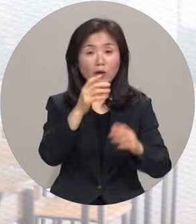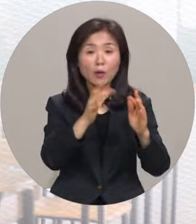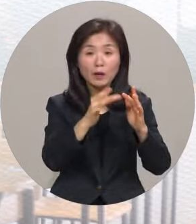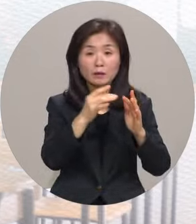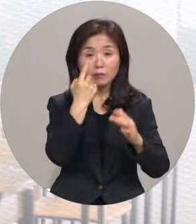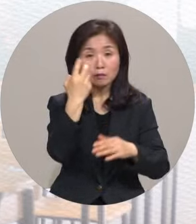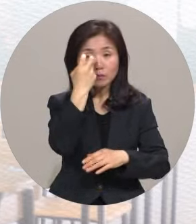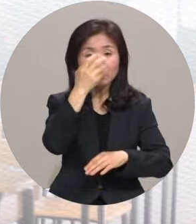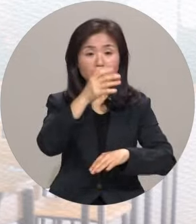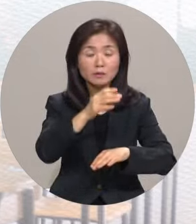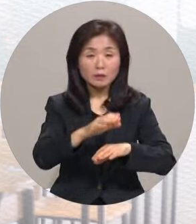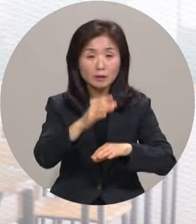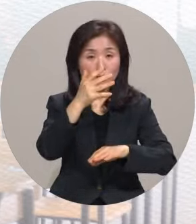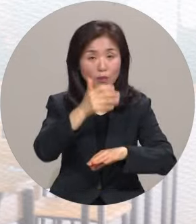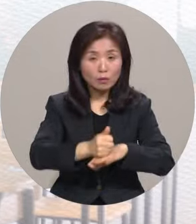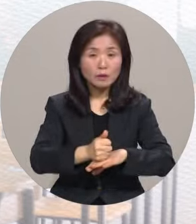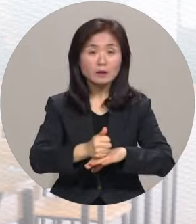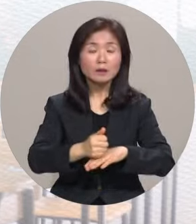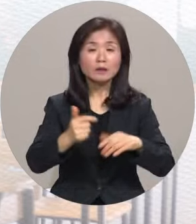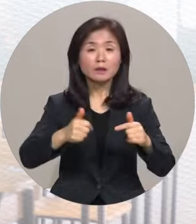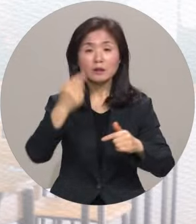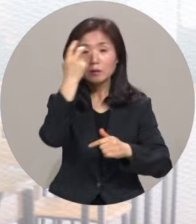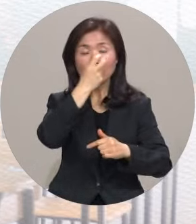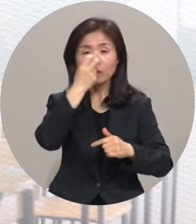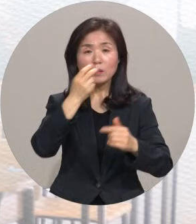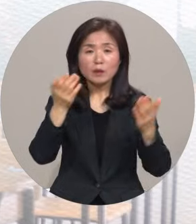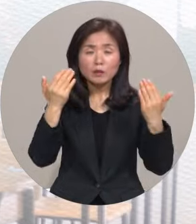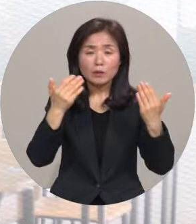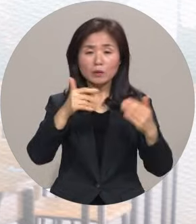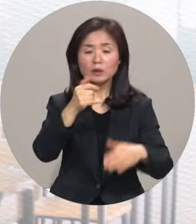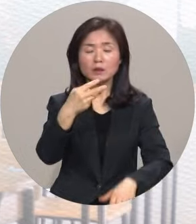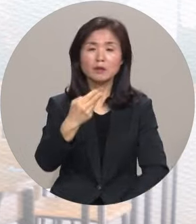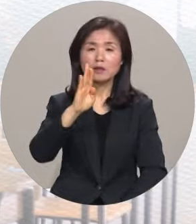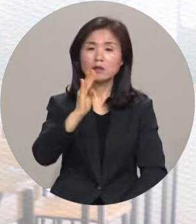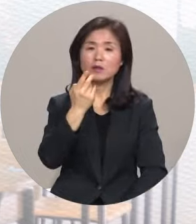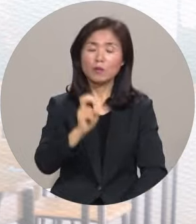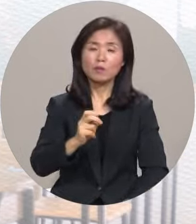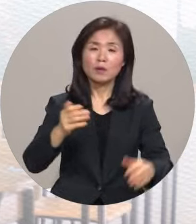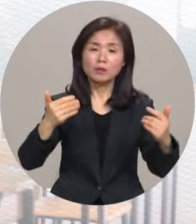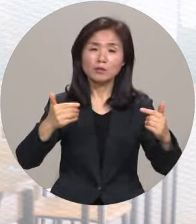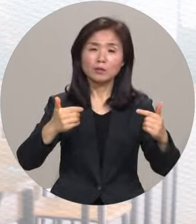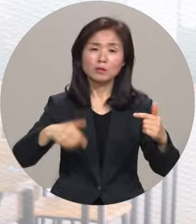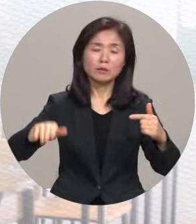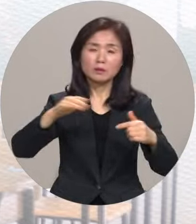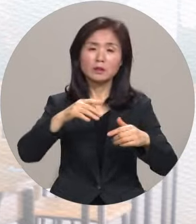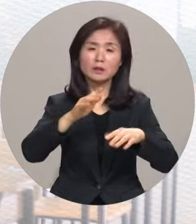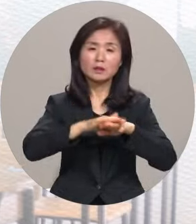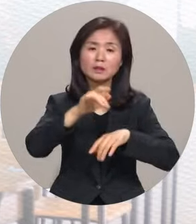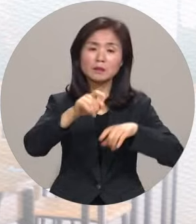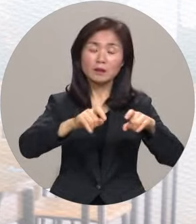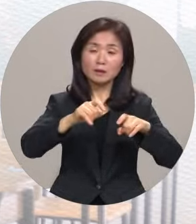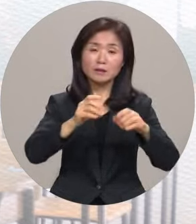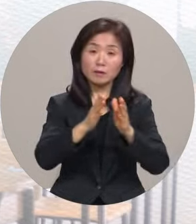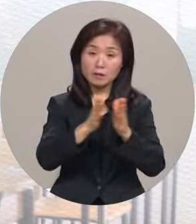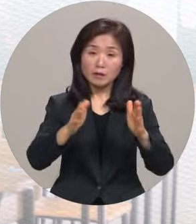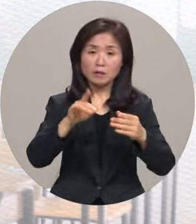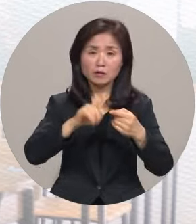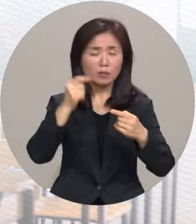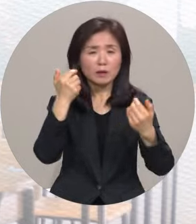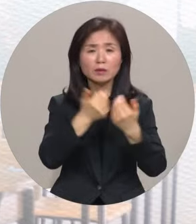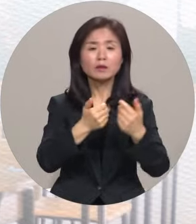조사에서 늘봄학교 전면 도입에 반대하는 의견은 절반을 넘는 62% 이르는 것으로